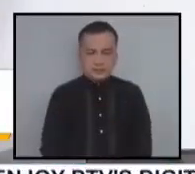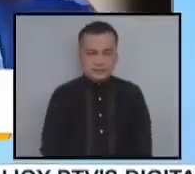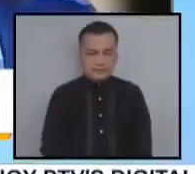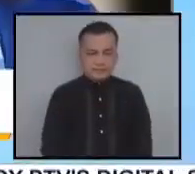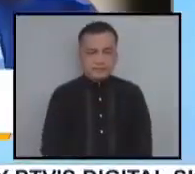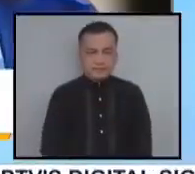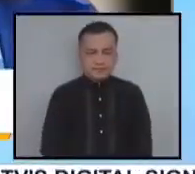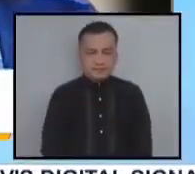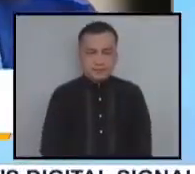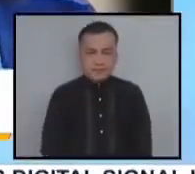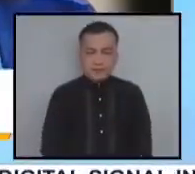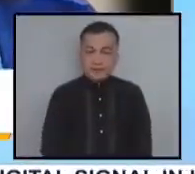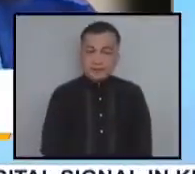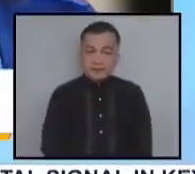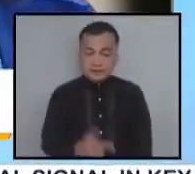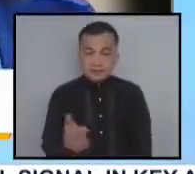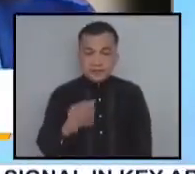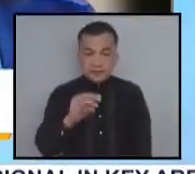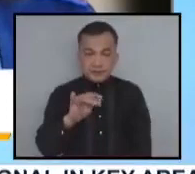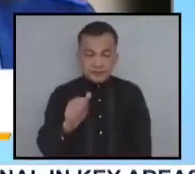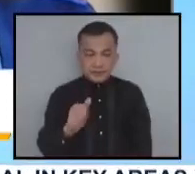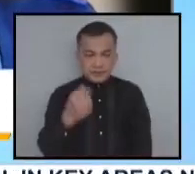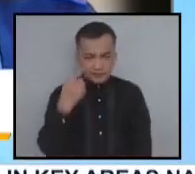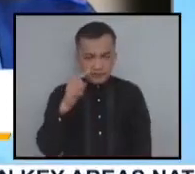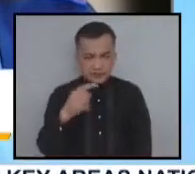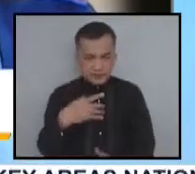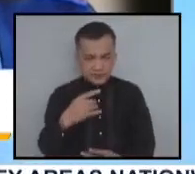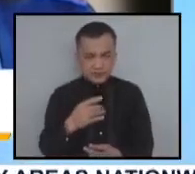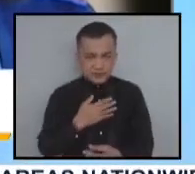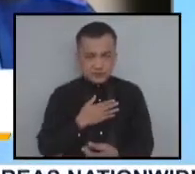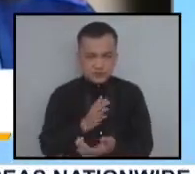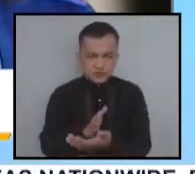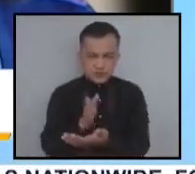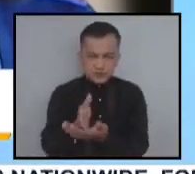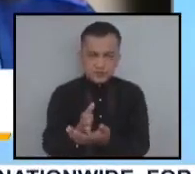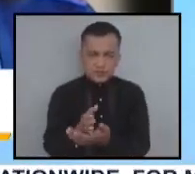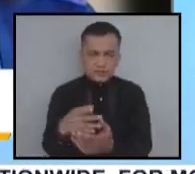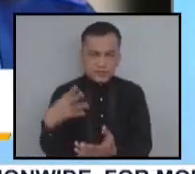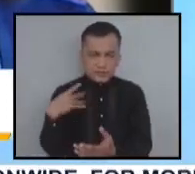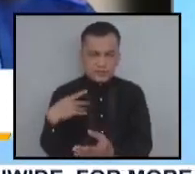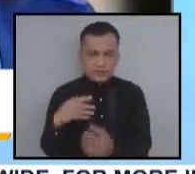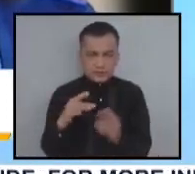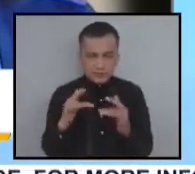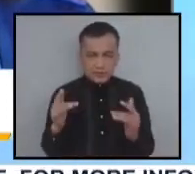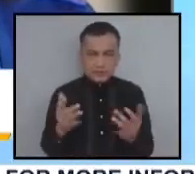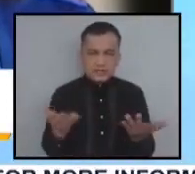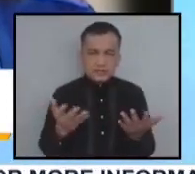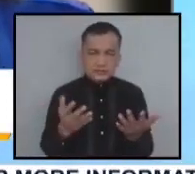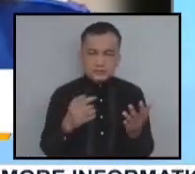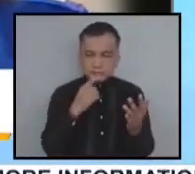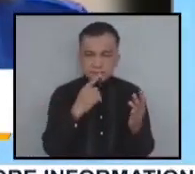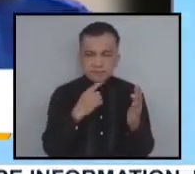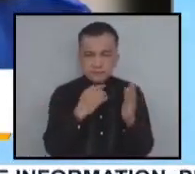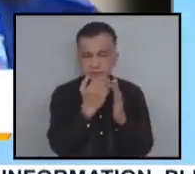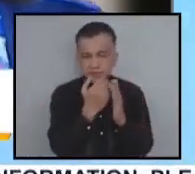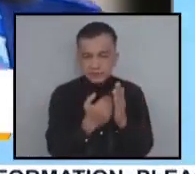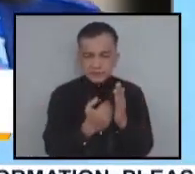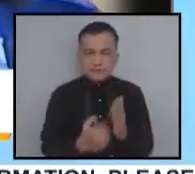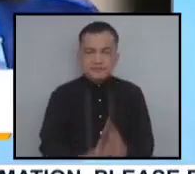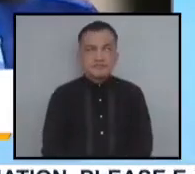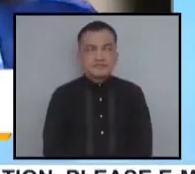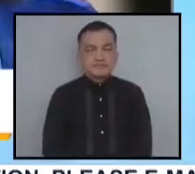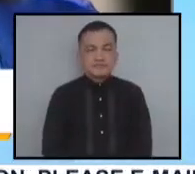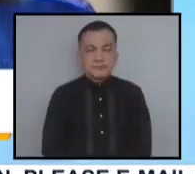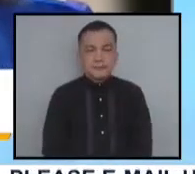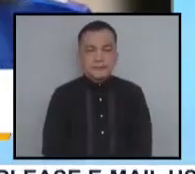Pamia, para po sa mga interesado, gustong pumunta sa kaabang-abang na fair na ito, tell us the details po of this fair. And